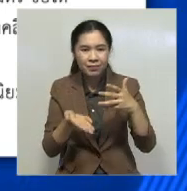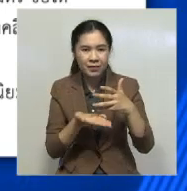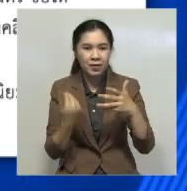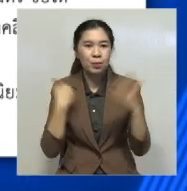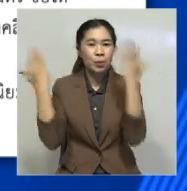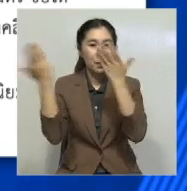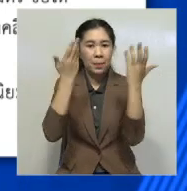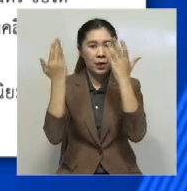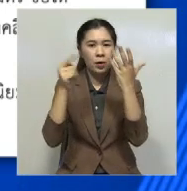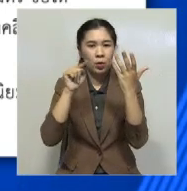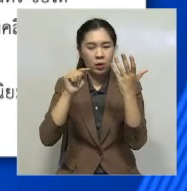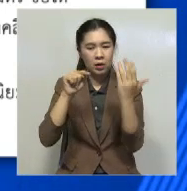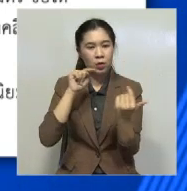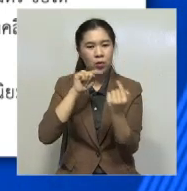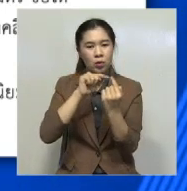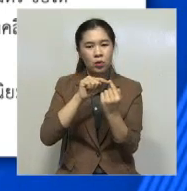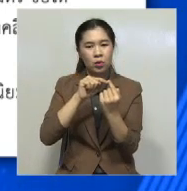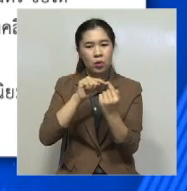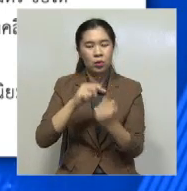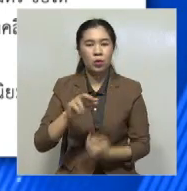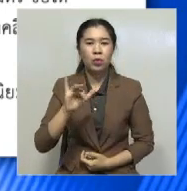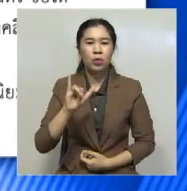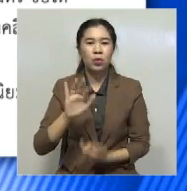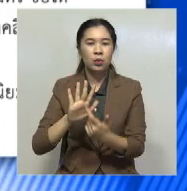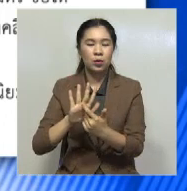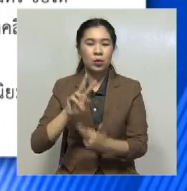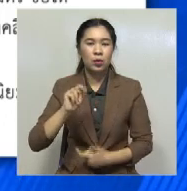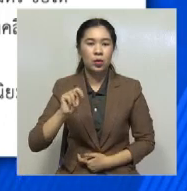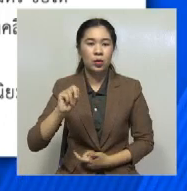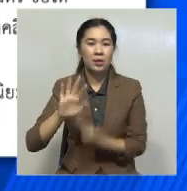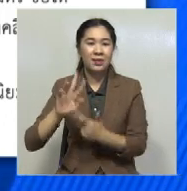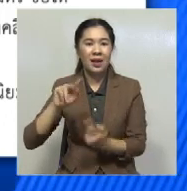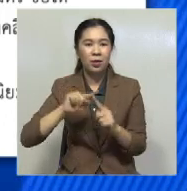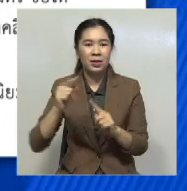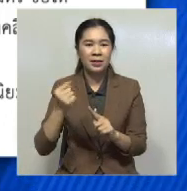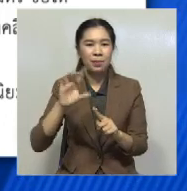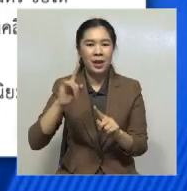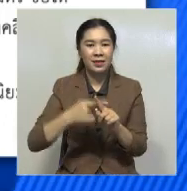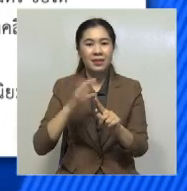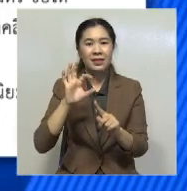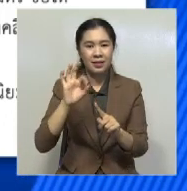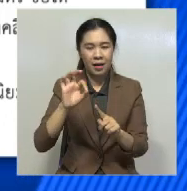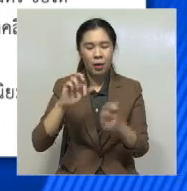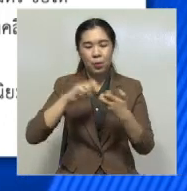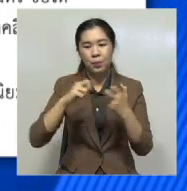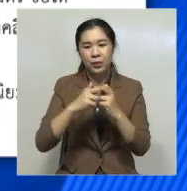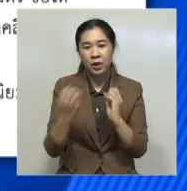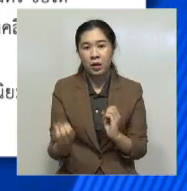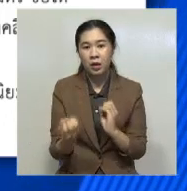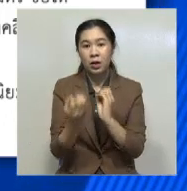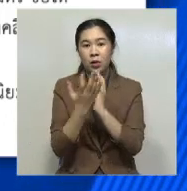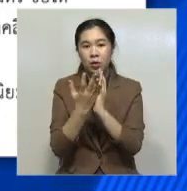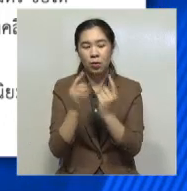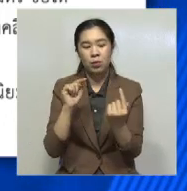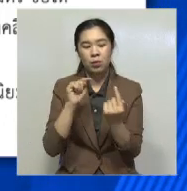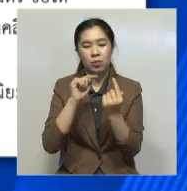ลูกนี้นะคะจะเคลื่อนตัวเข้าสู่เขตมณฑลยูนนานประเทศจีนในวันที่18กันยายนซึ่งก็จะส่งผลให้มรสุม